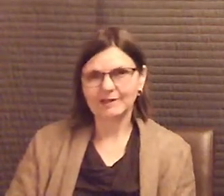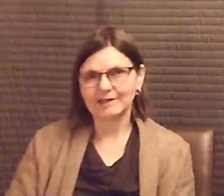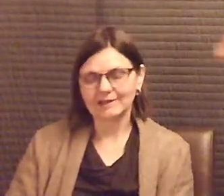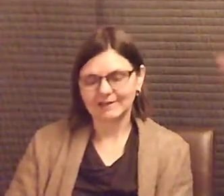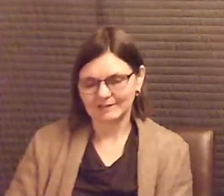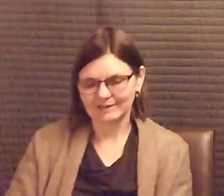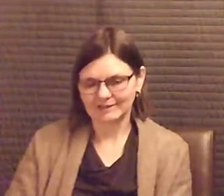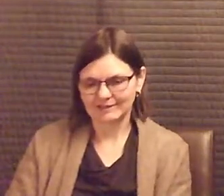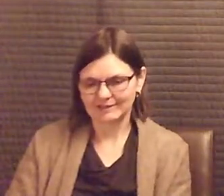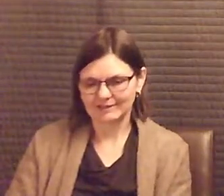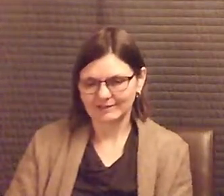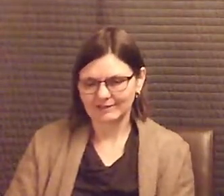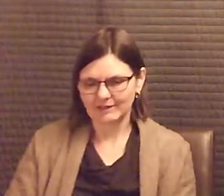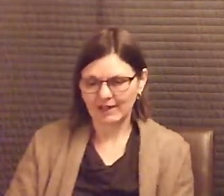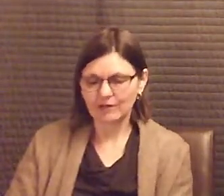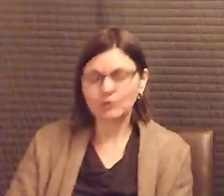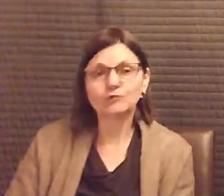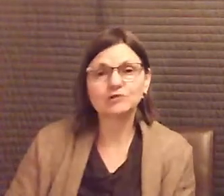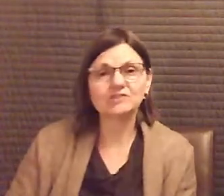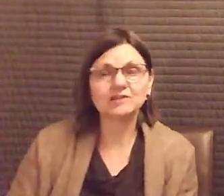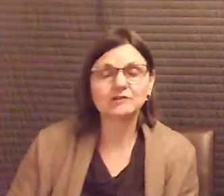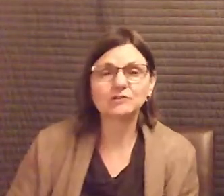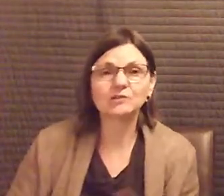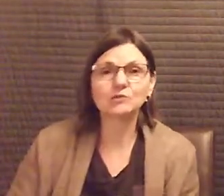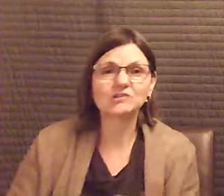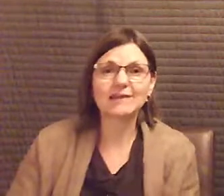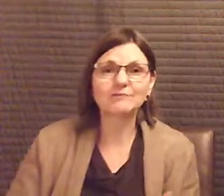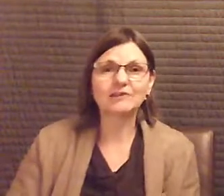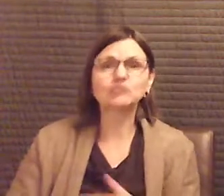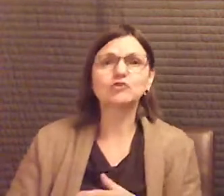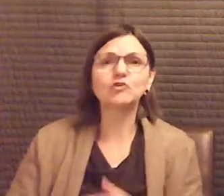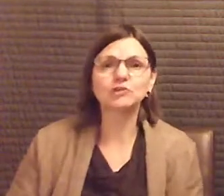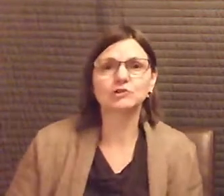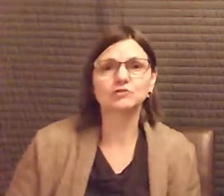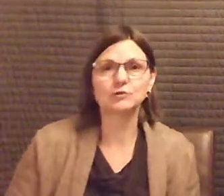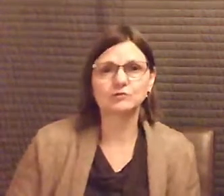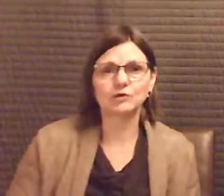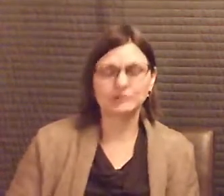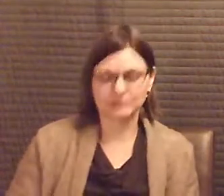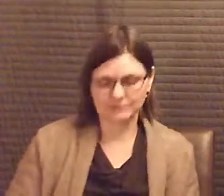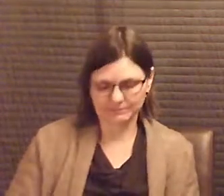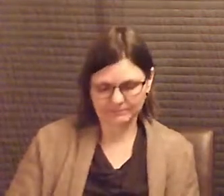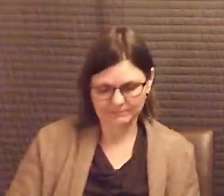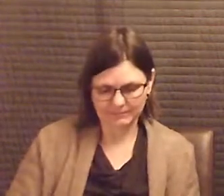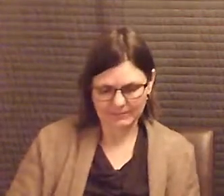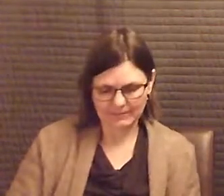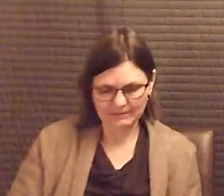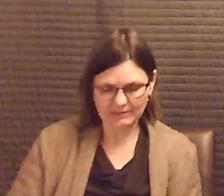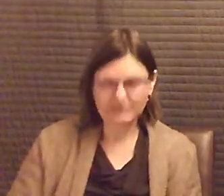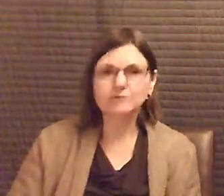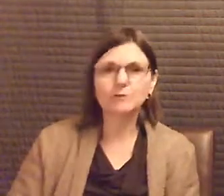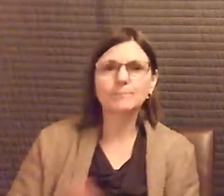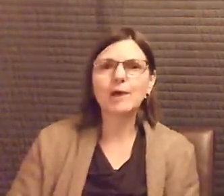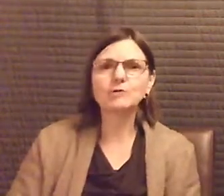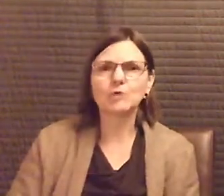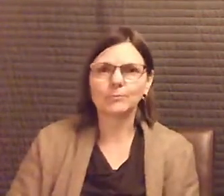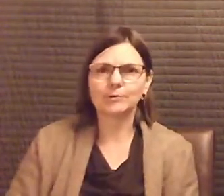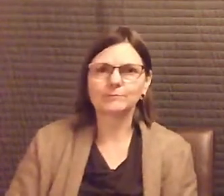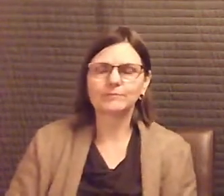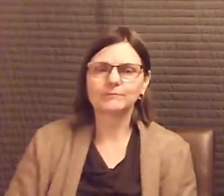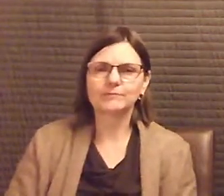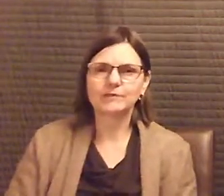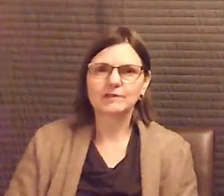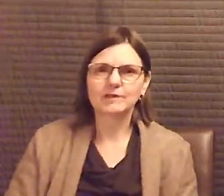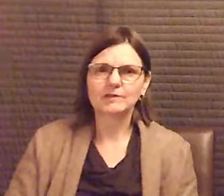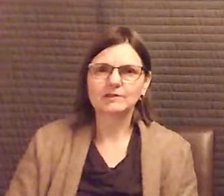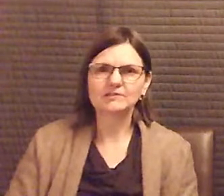believen oudehorne god ik voorstellen wat een stil ons leven is zonder het woord heeft twee bija met al is dit een pijn ik